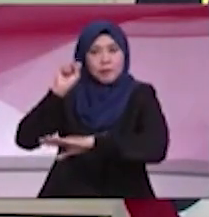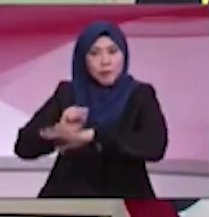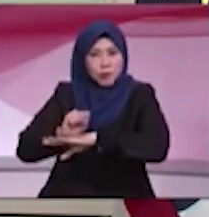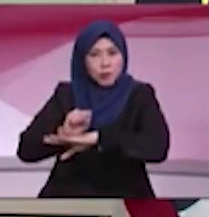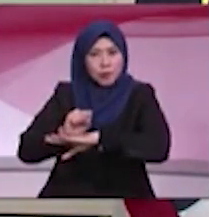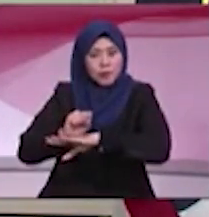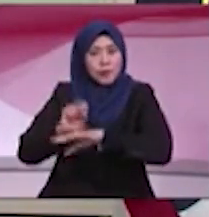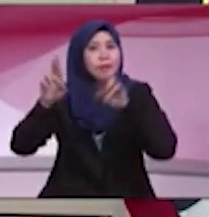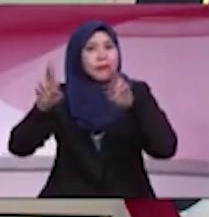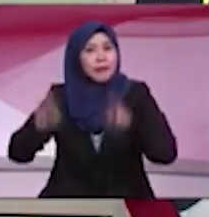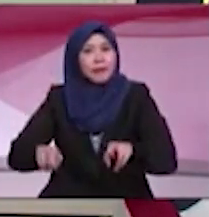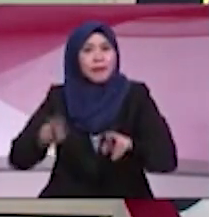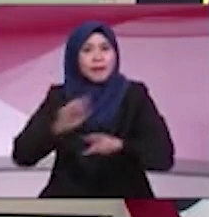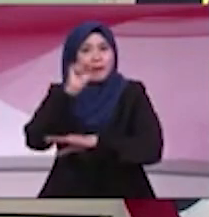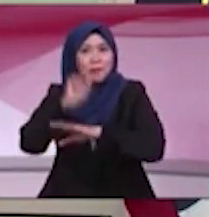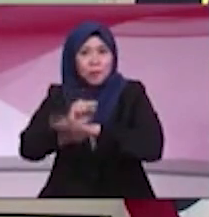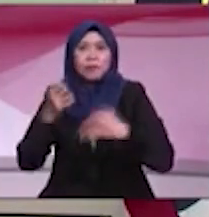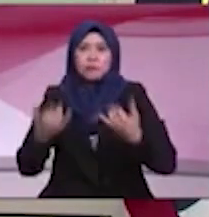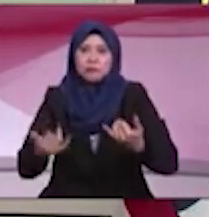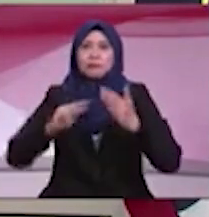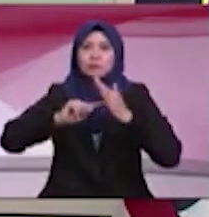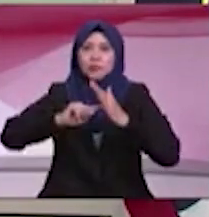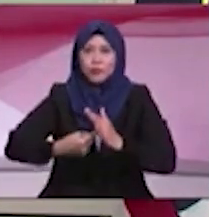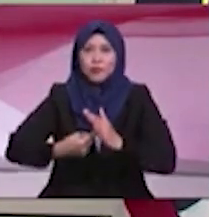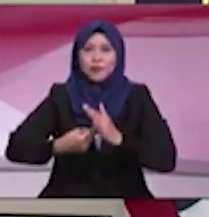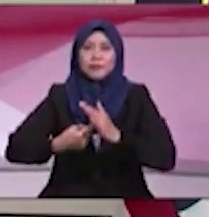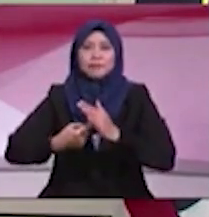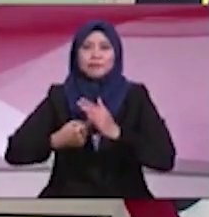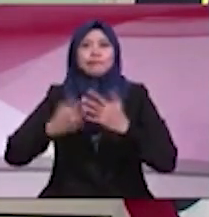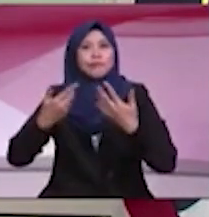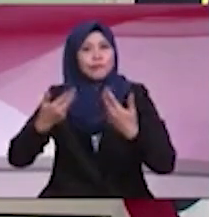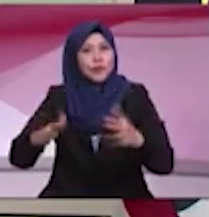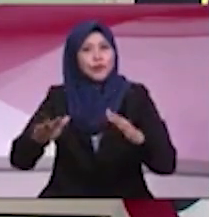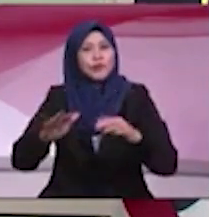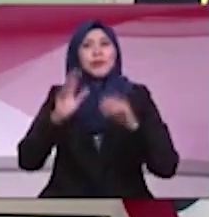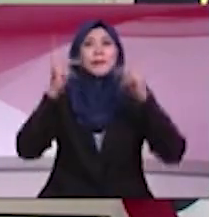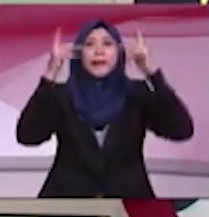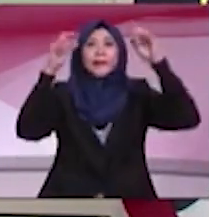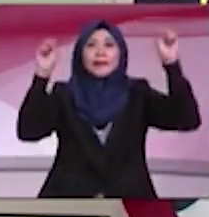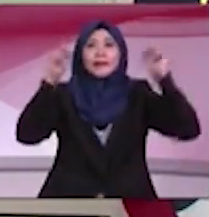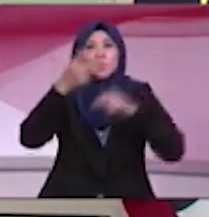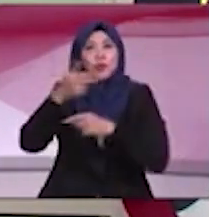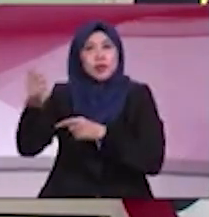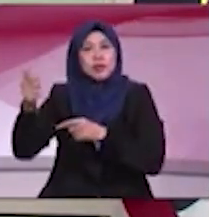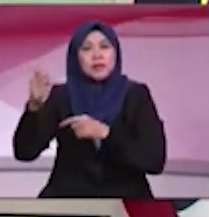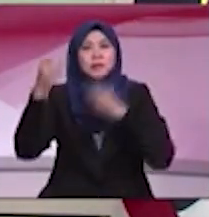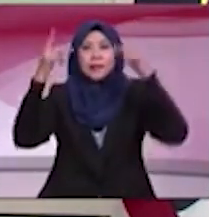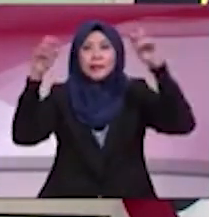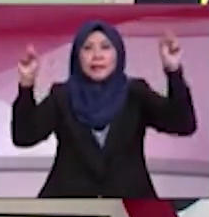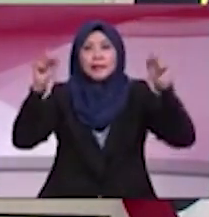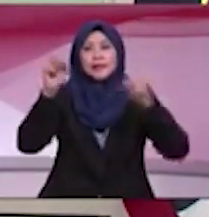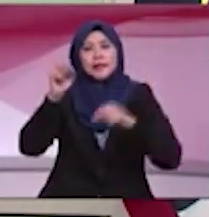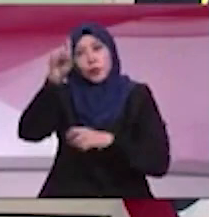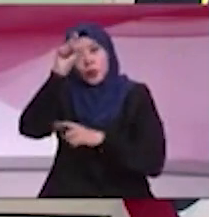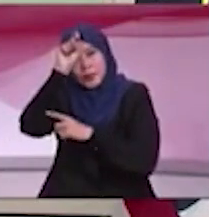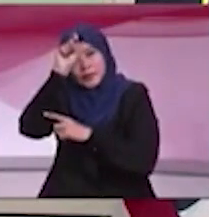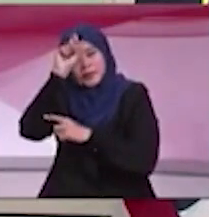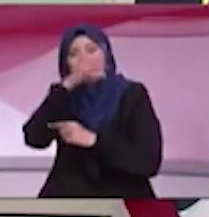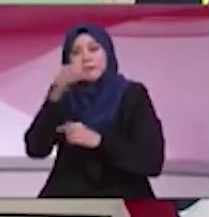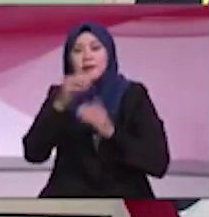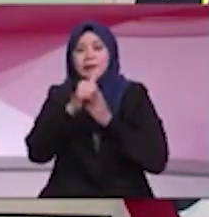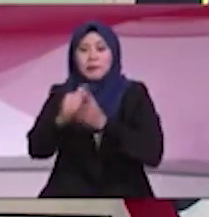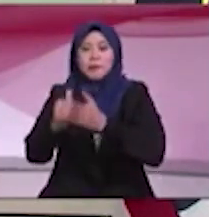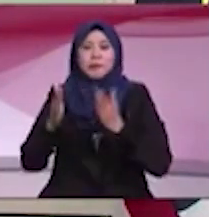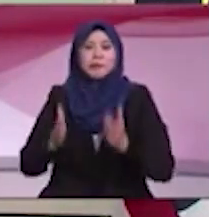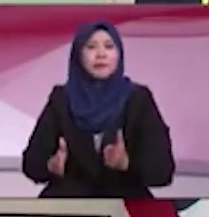dan Raya slopuro telah pun membolehkan Presiden Indonesia Presiden Turki dan beberapa pemimpin